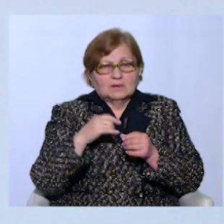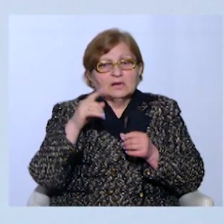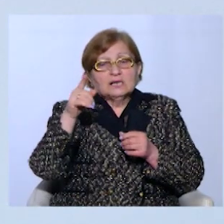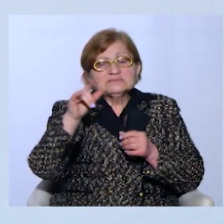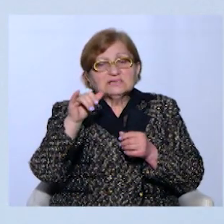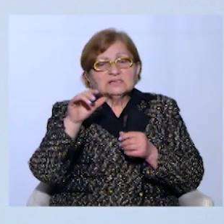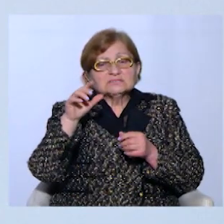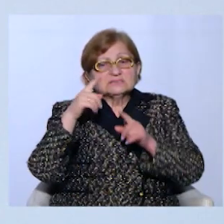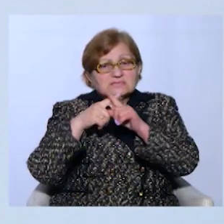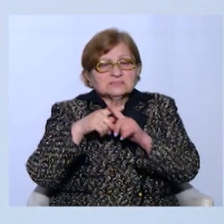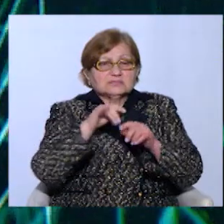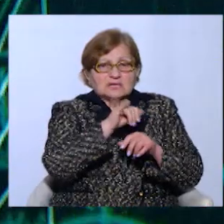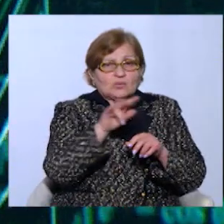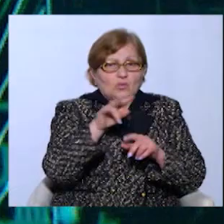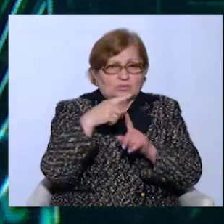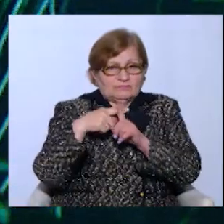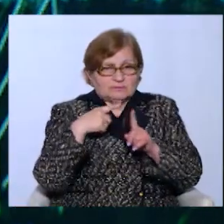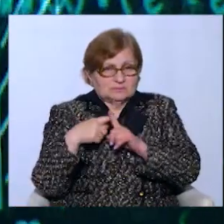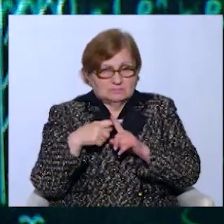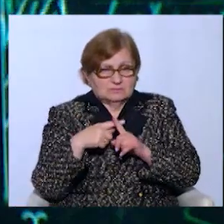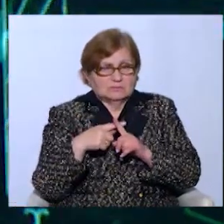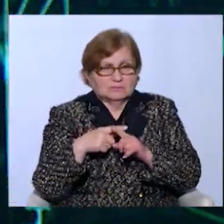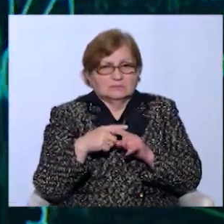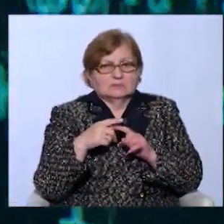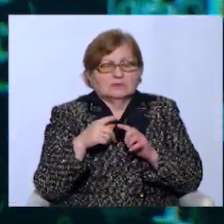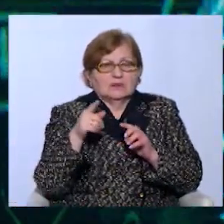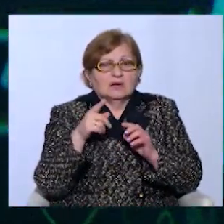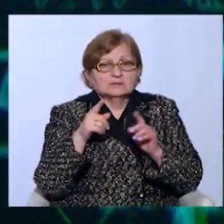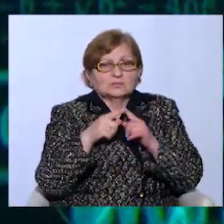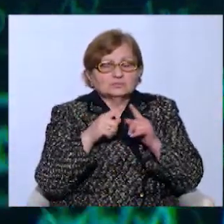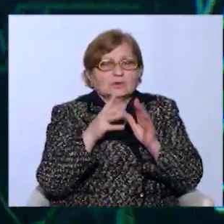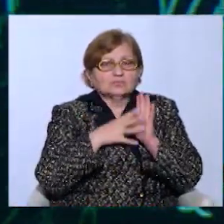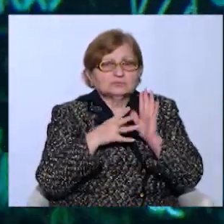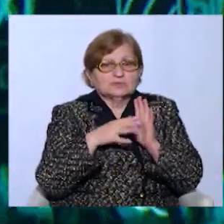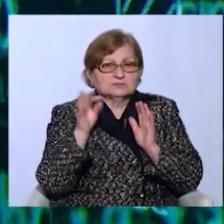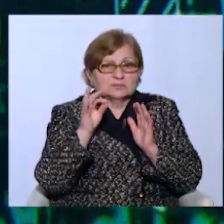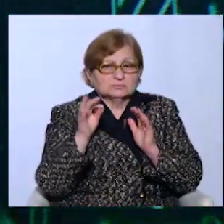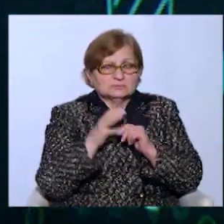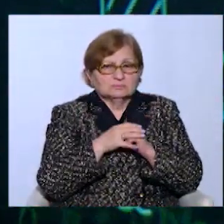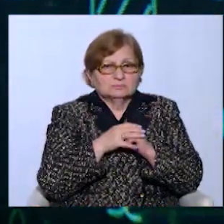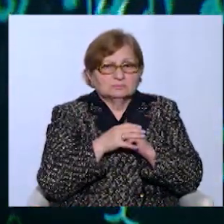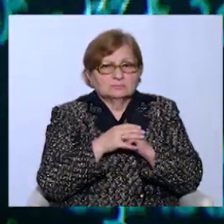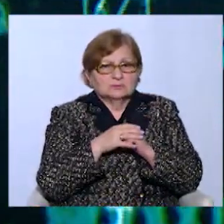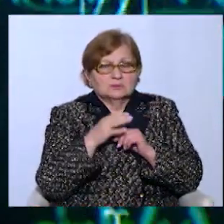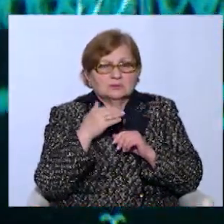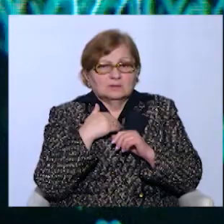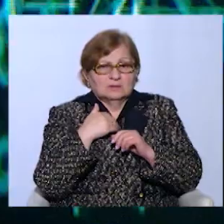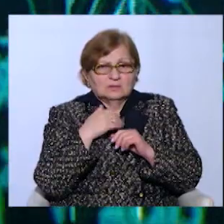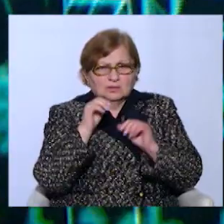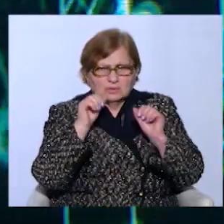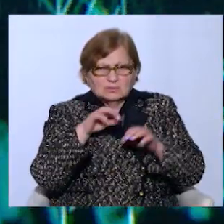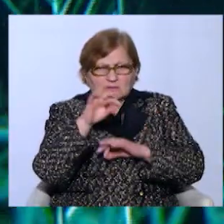დადებითია და T კუთხე არის 0-დან 90 გრადუსამდე არის მოქცეული. და ნახეთ ჩვენ რო წმინდა ტრიგონომეტრიულად